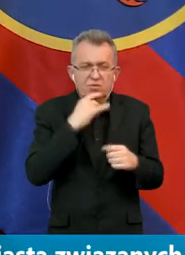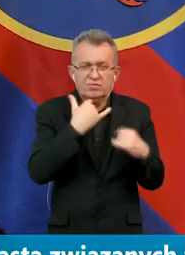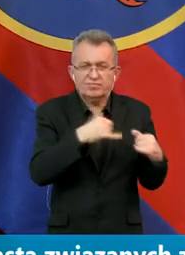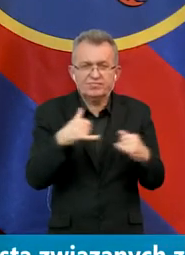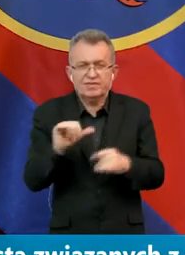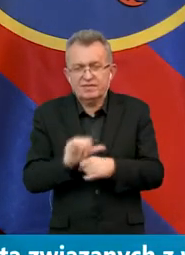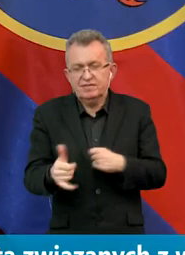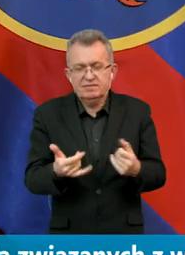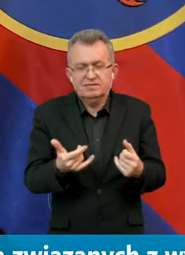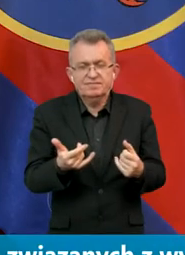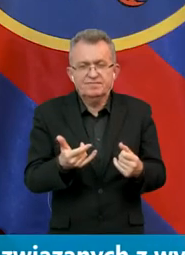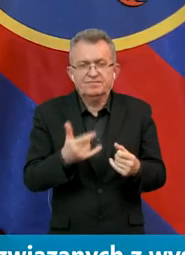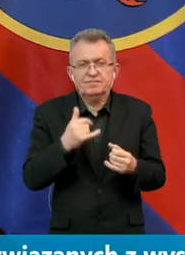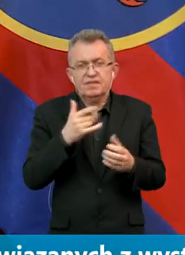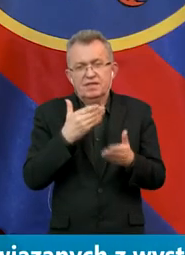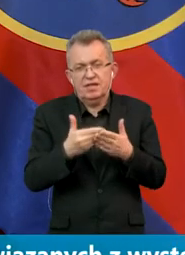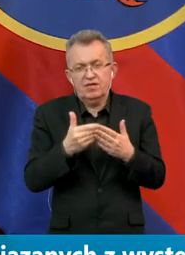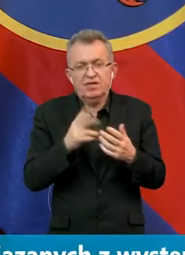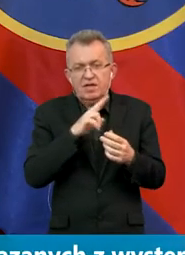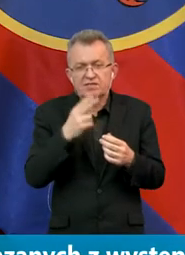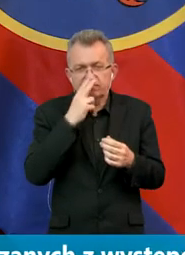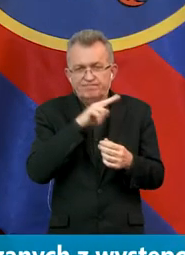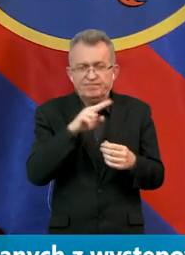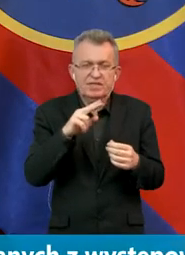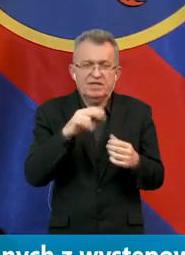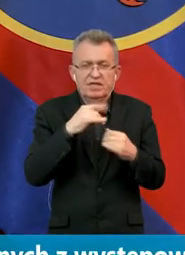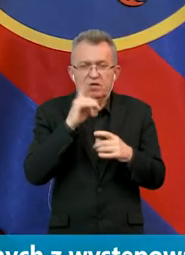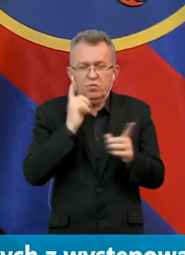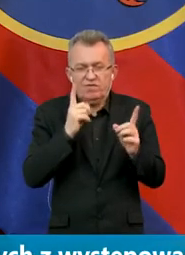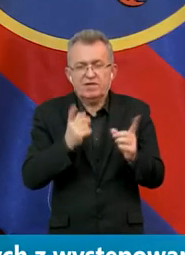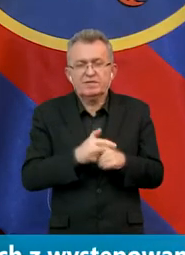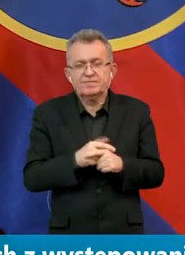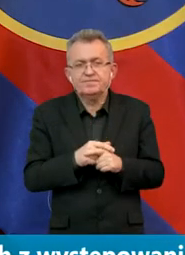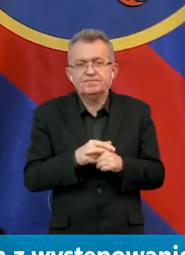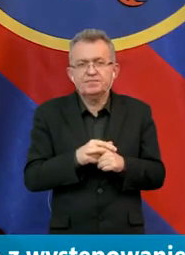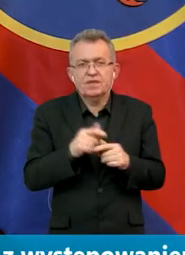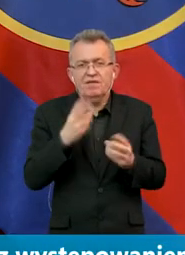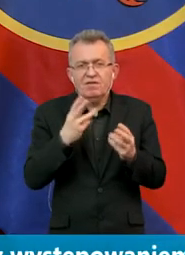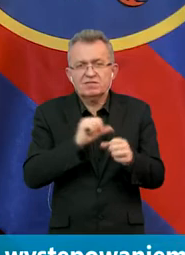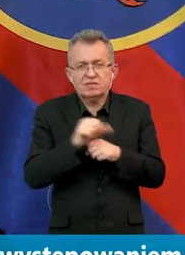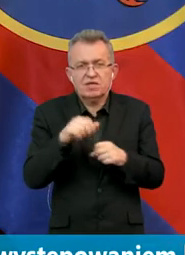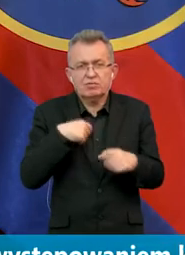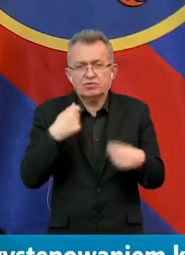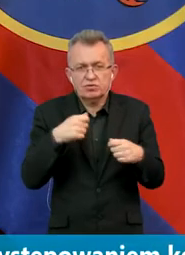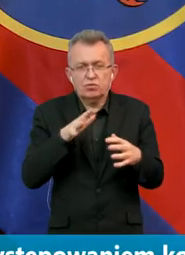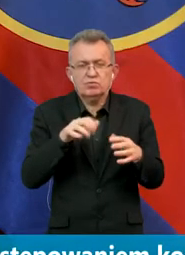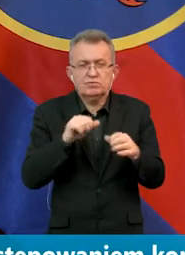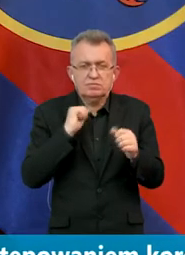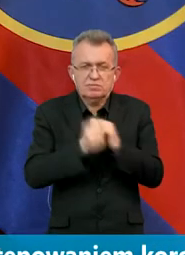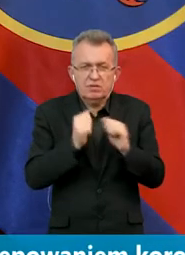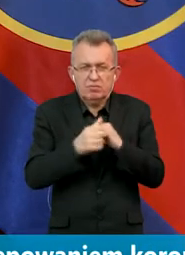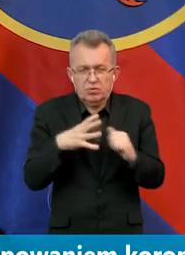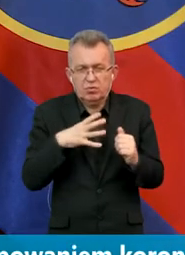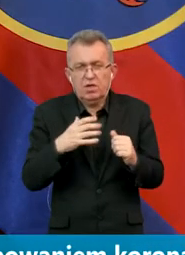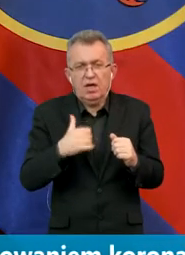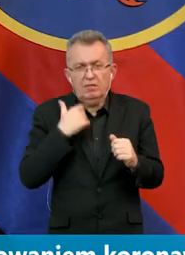dla każdego z nas szarości. Każdy na co innego zwraca uwagę, ale ważne jest to, żeby w Szczecinie sporo się działo, żebyśmy